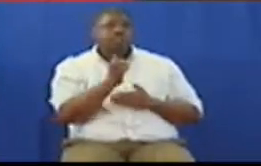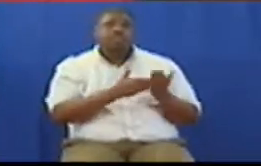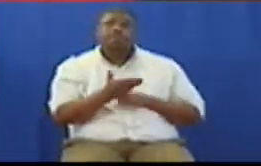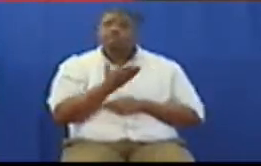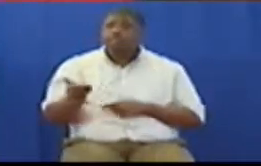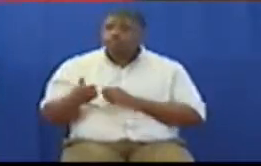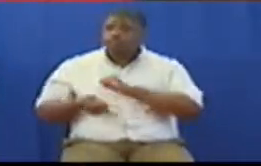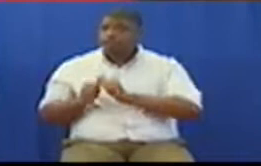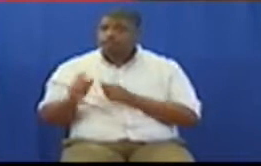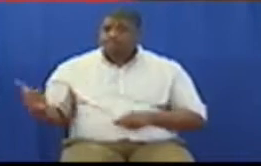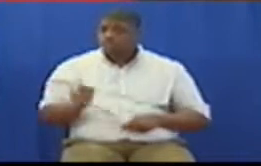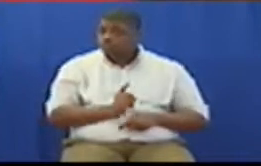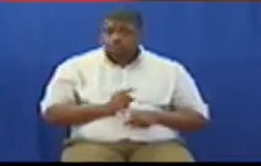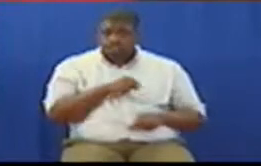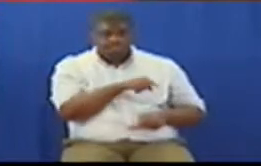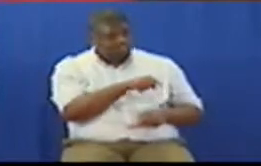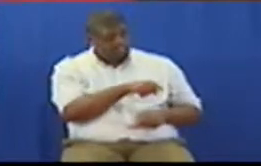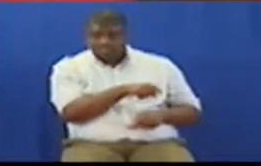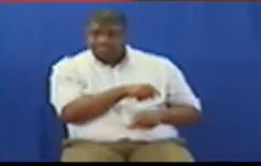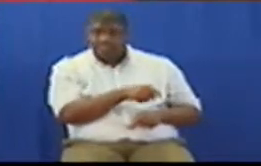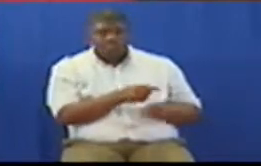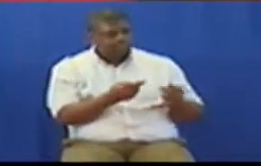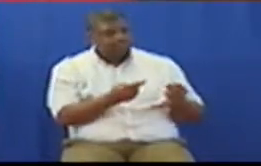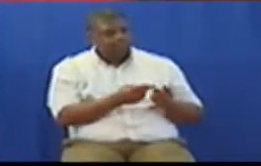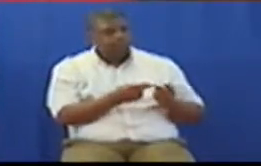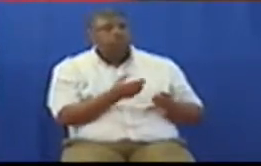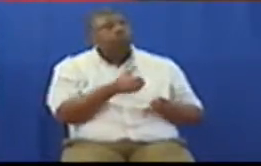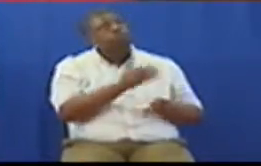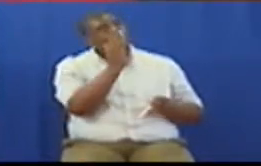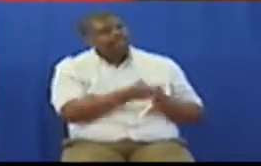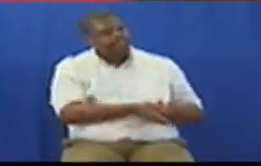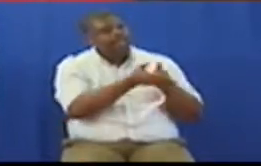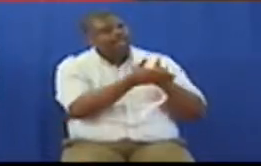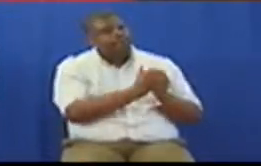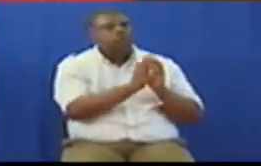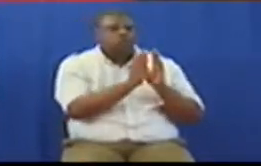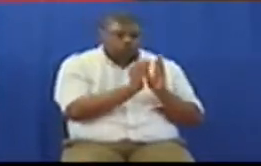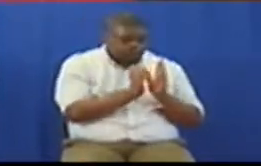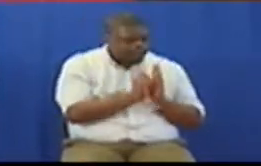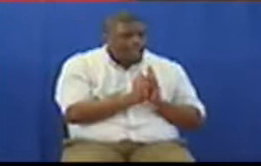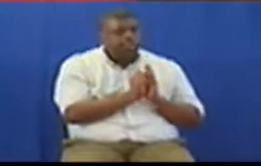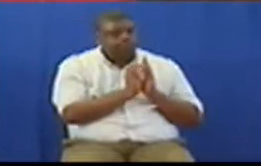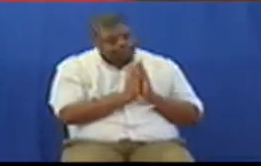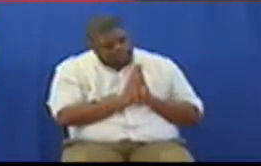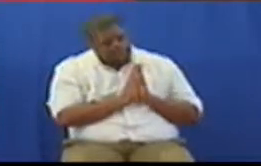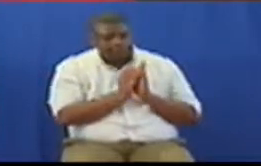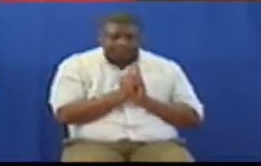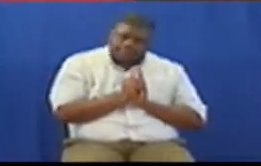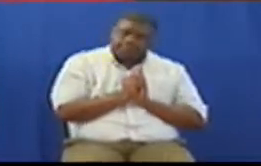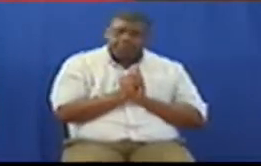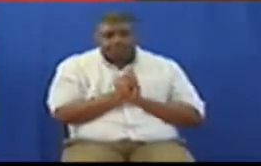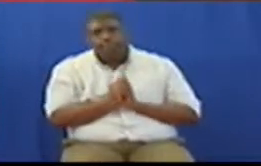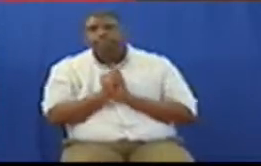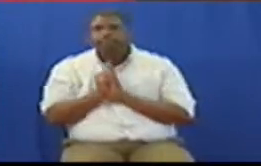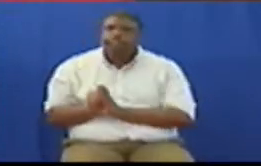zitatuletea matatizo, hata na hii corona virus, kama Mungu akisaidia na kusali, tusali. Na tunaposali, hata nyumbani unaweza kusali, sio lazima